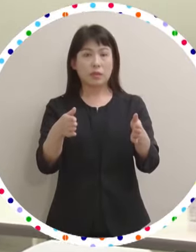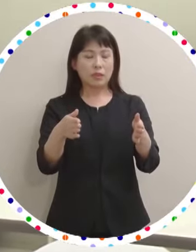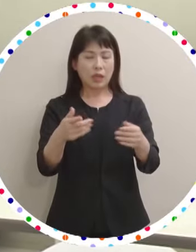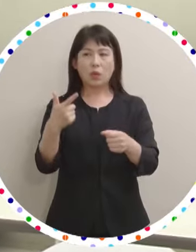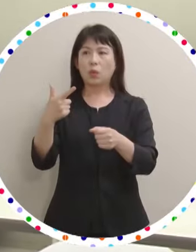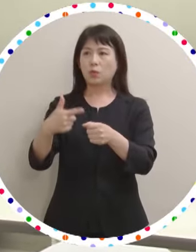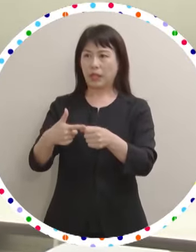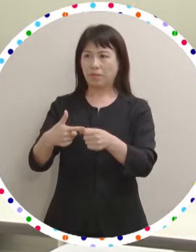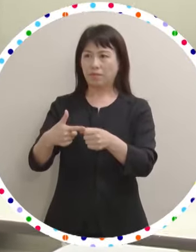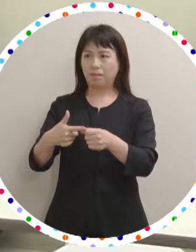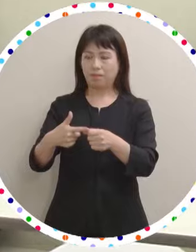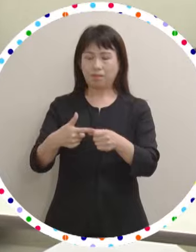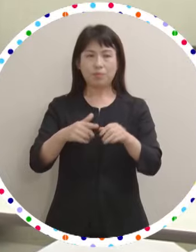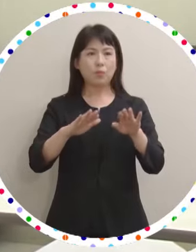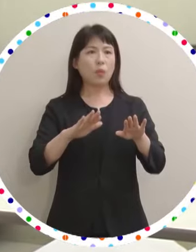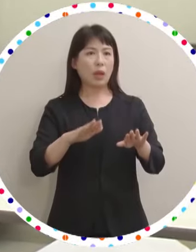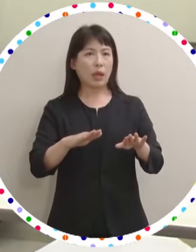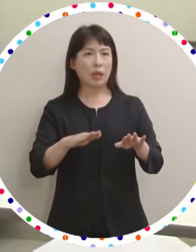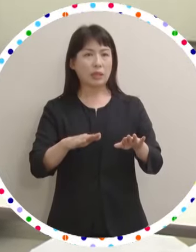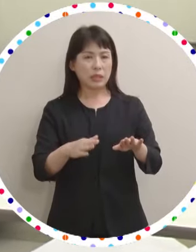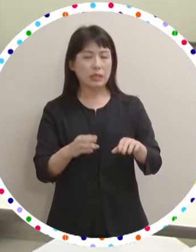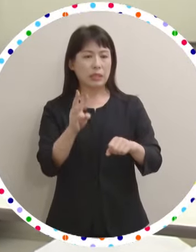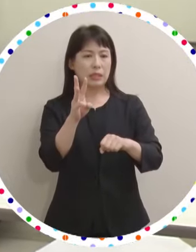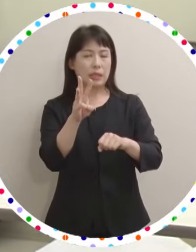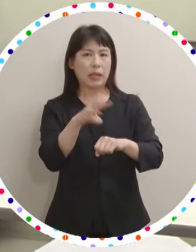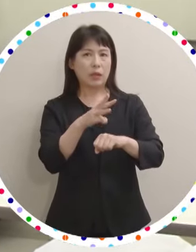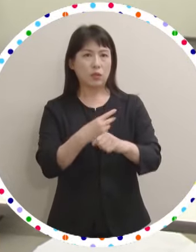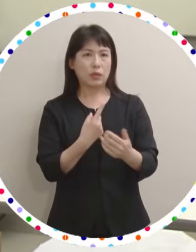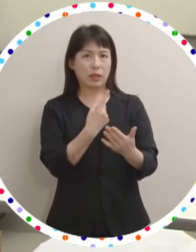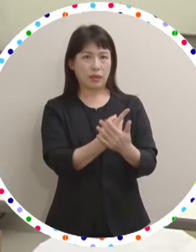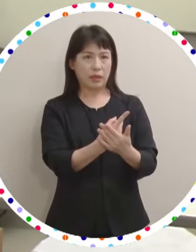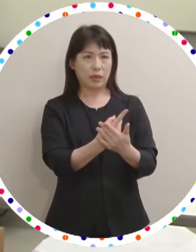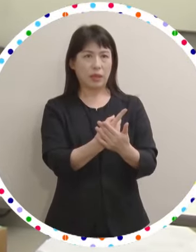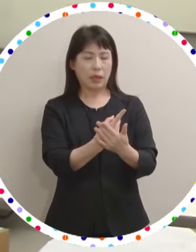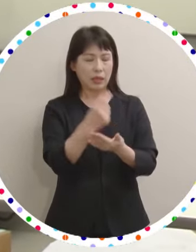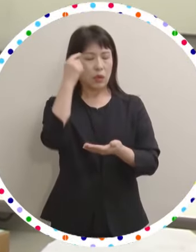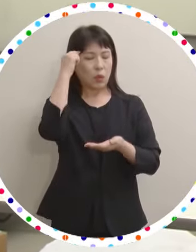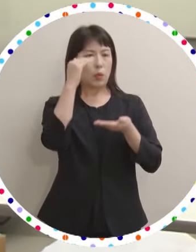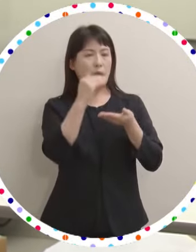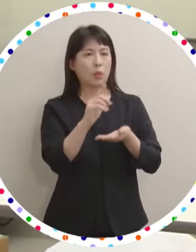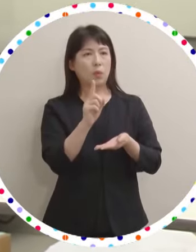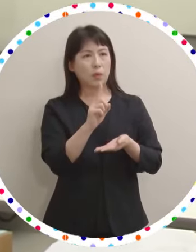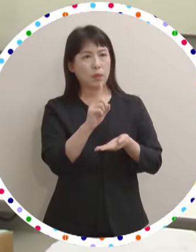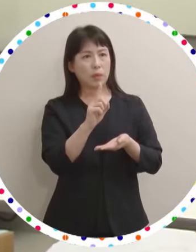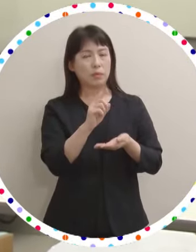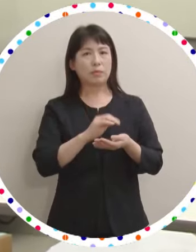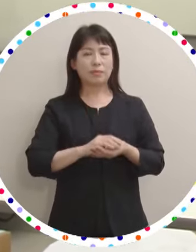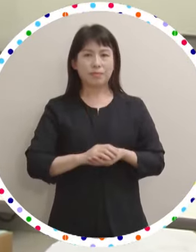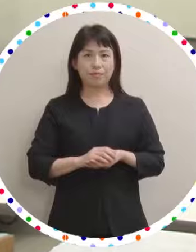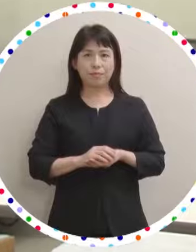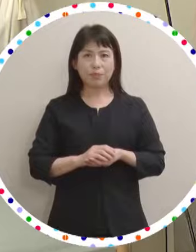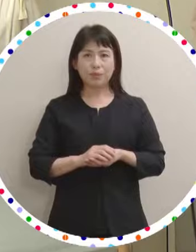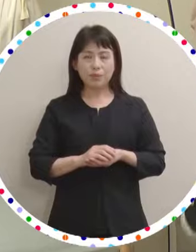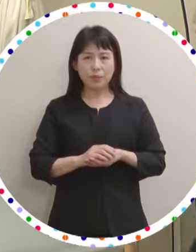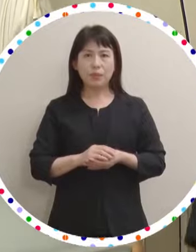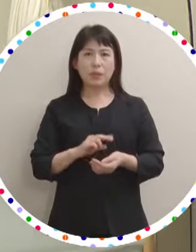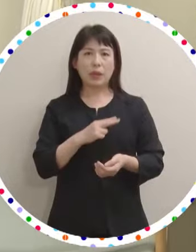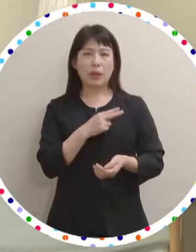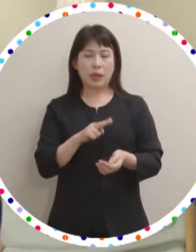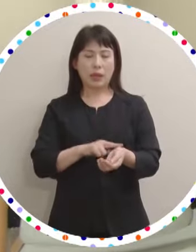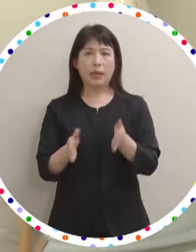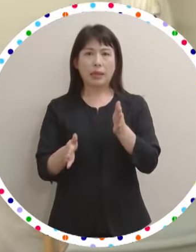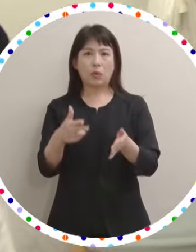になります、は い。今回とこういうカムバック研修に参加してみて、どう思ったこととか何かありますか？ やっぱり看護